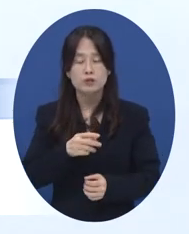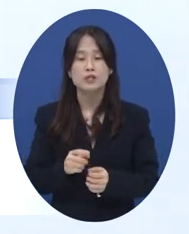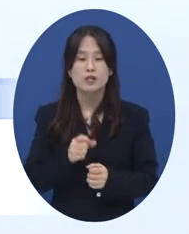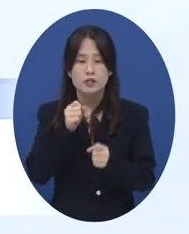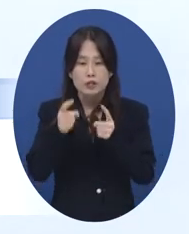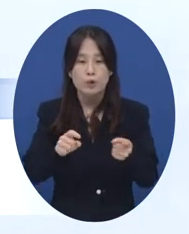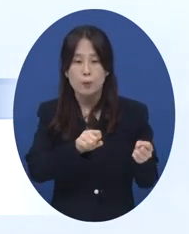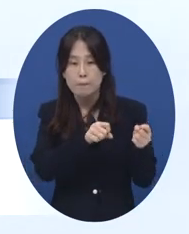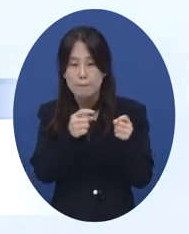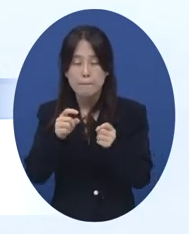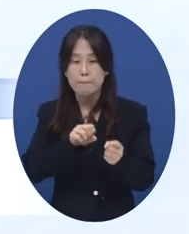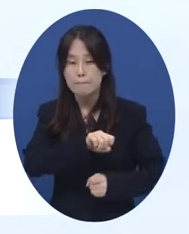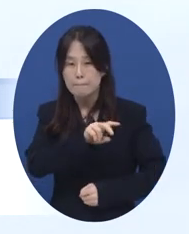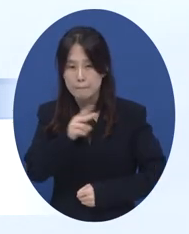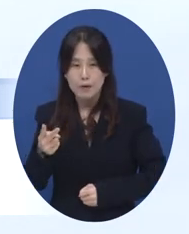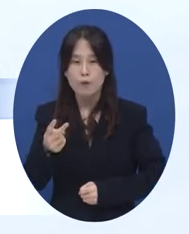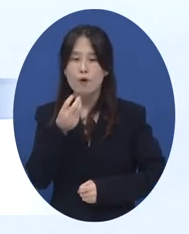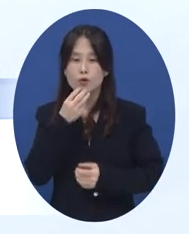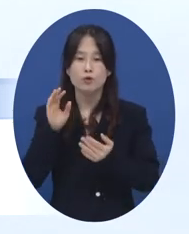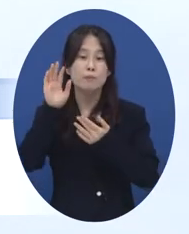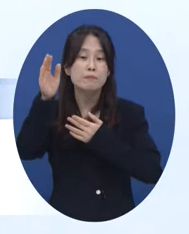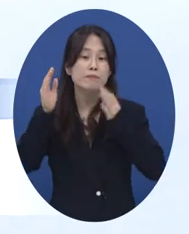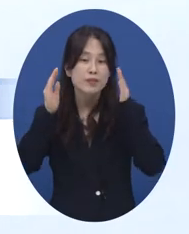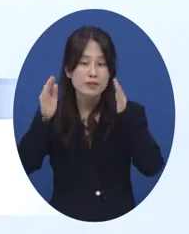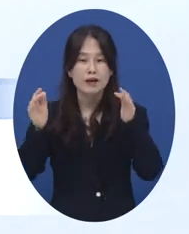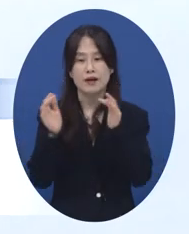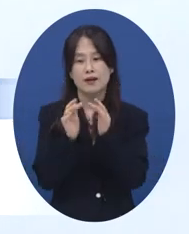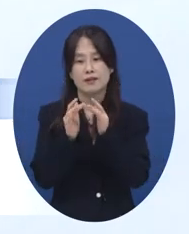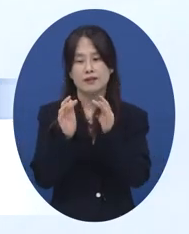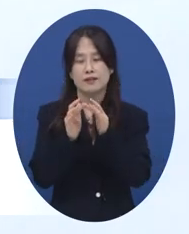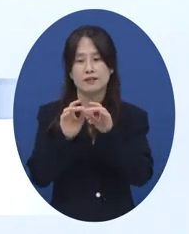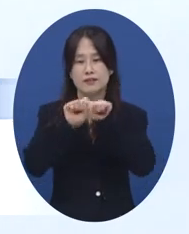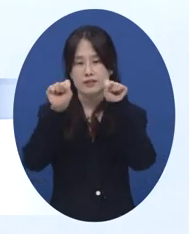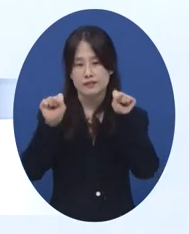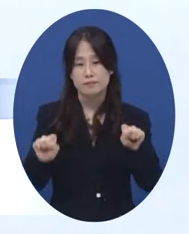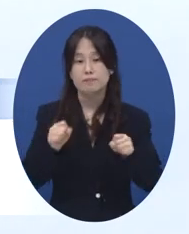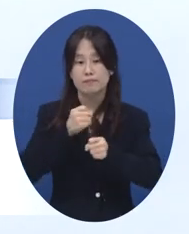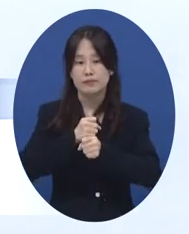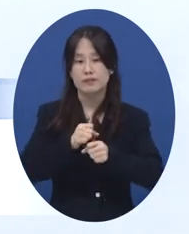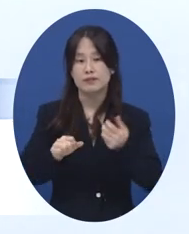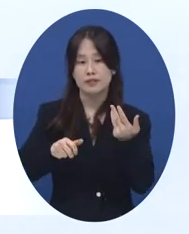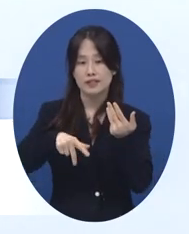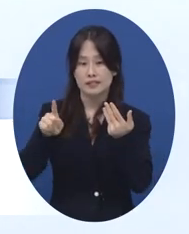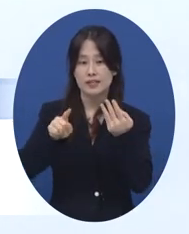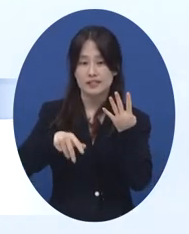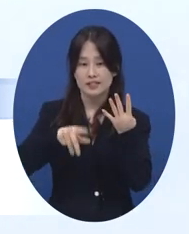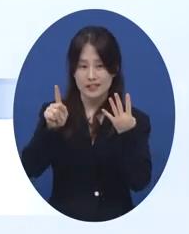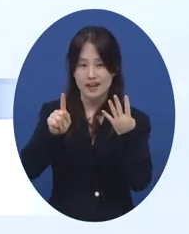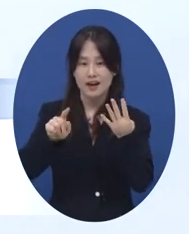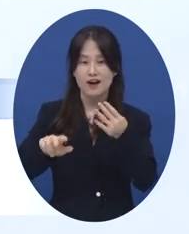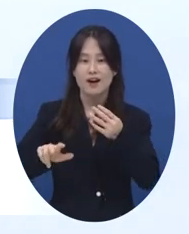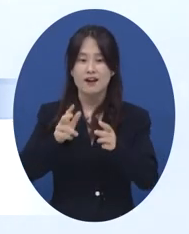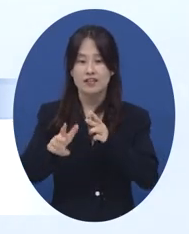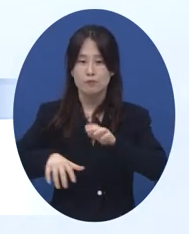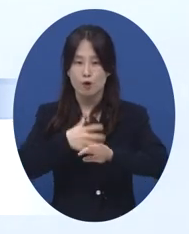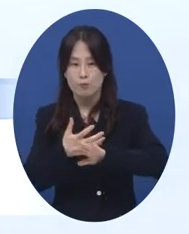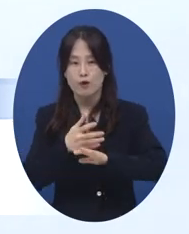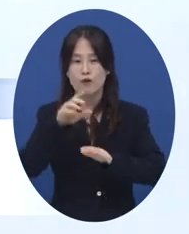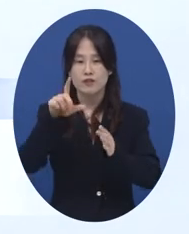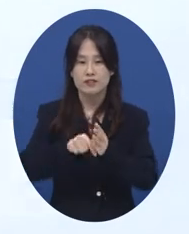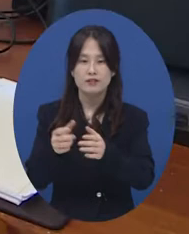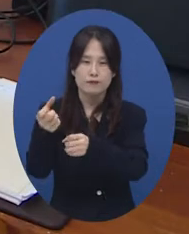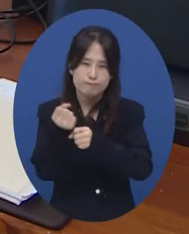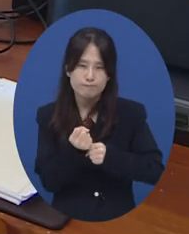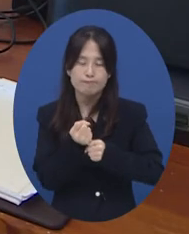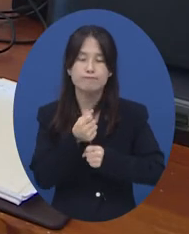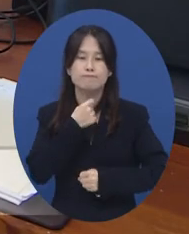삼아 경기도가 미래를 향한 디지털 학습 플랫폼을 구축하여 4차 산업혁명 시대를 앞당기도록